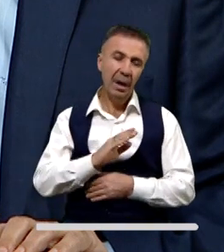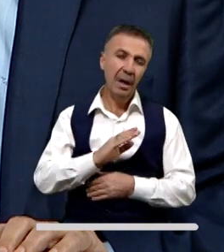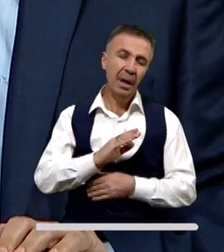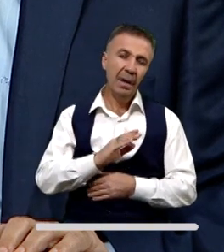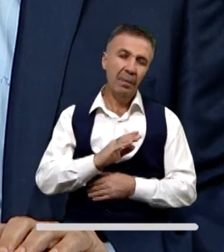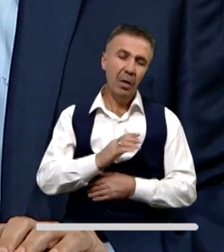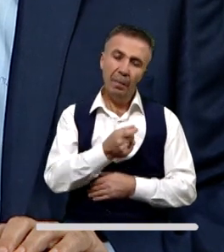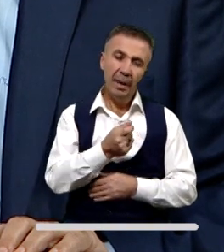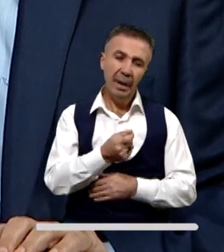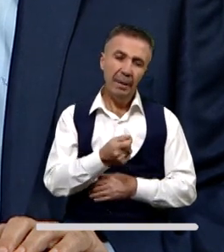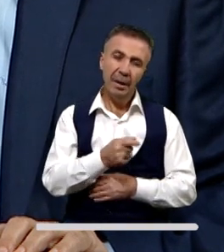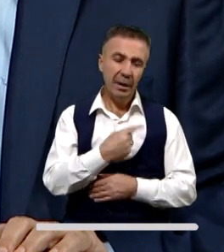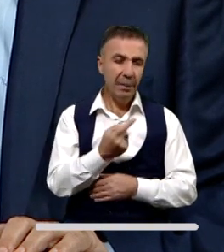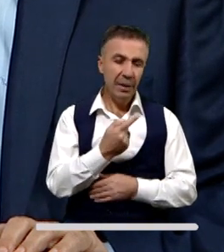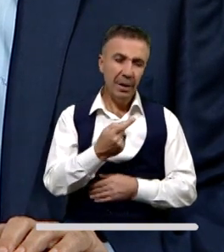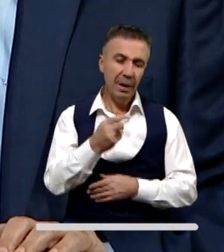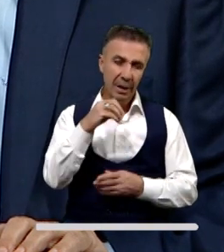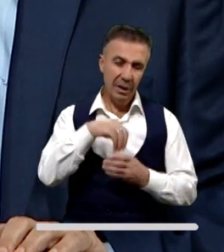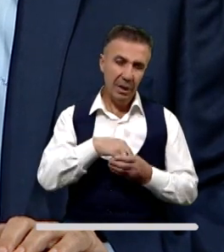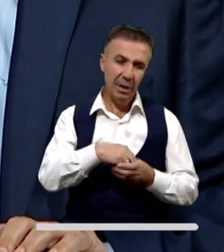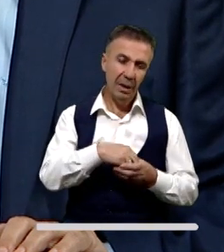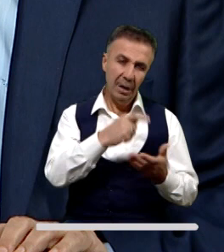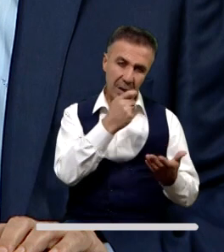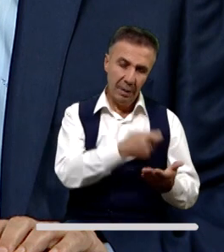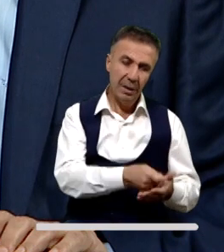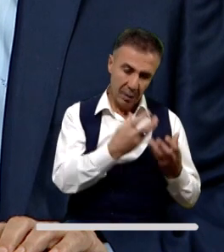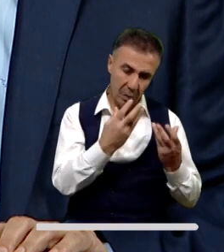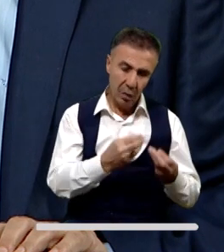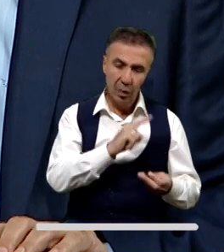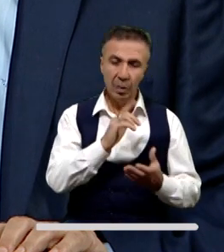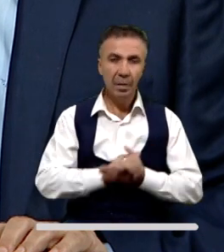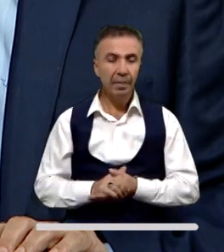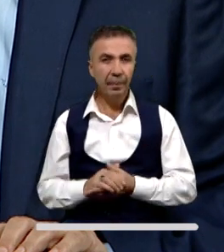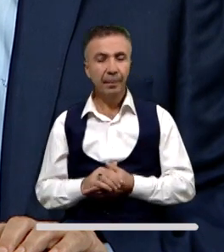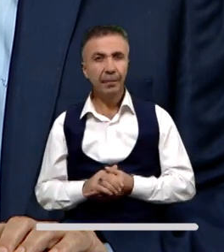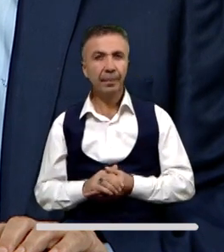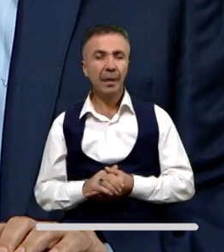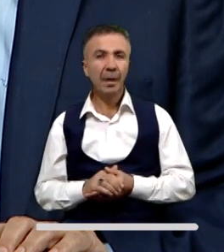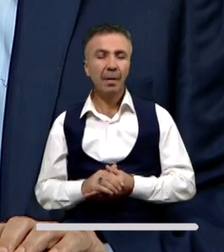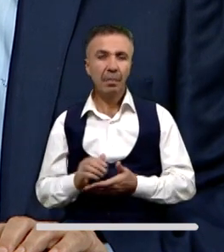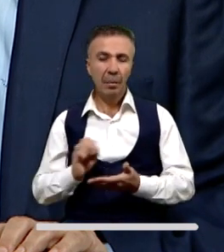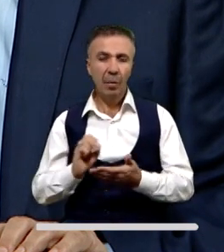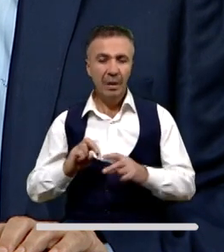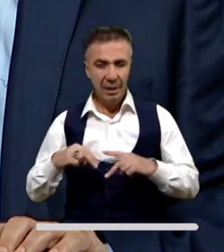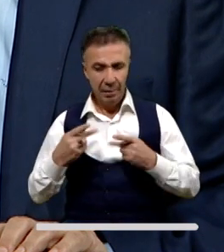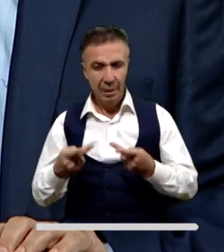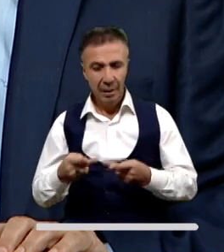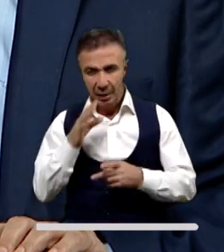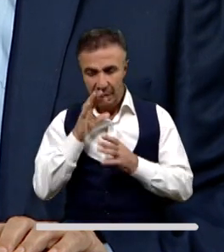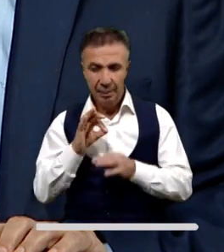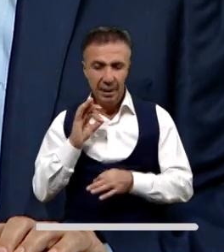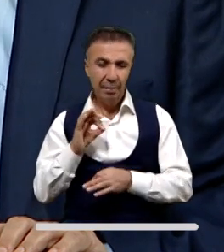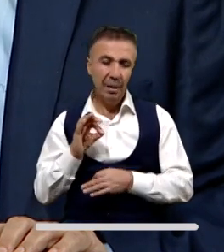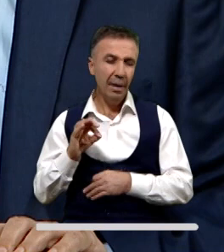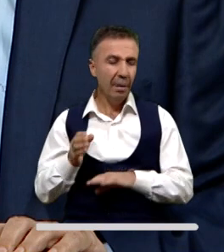mu? Bir de ikinci sorum bağlantılı Bu olarak. ilk sorunuzla alakalı bir şey soracağım Ali Bey. Buyurun. Bu vasiyeti bırakan kimsenin diğer mal